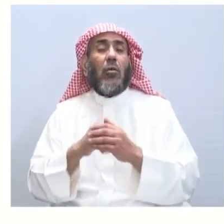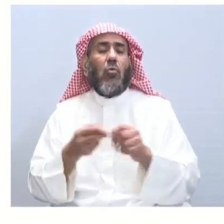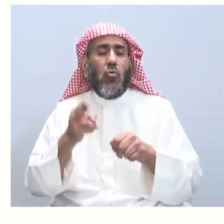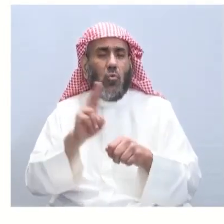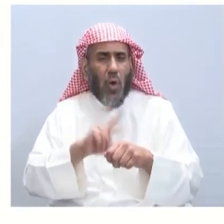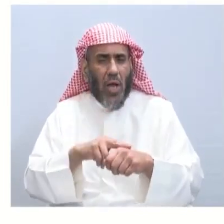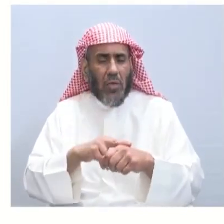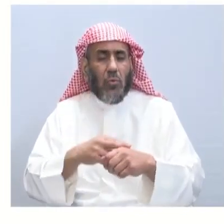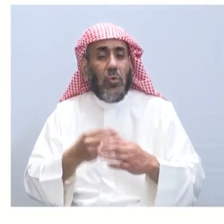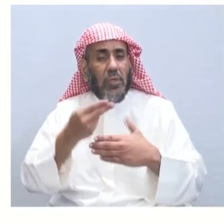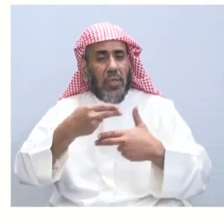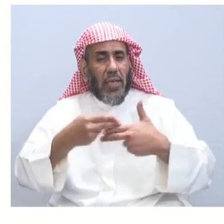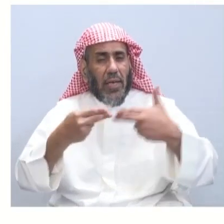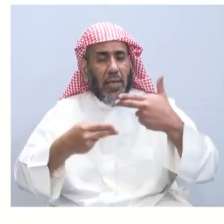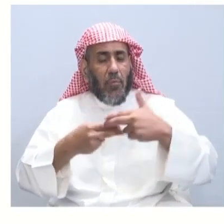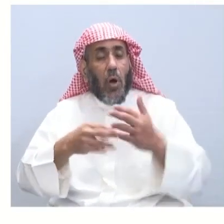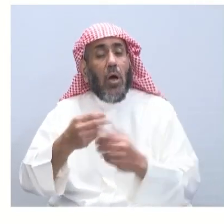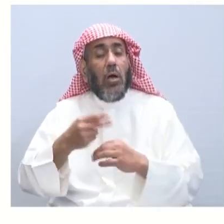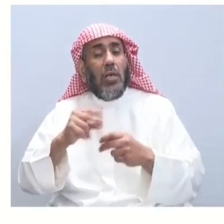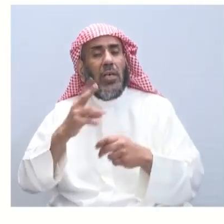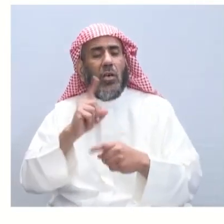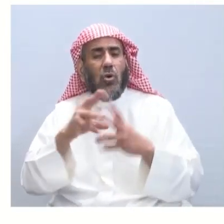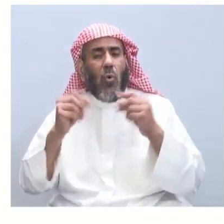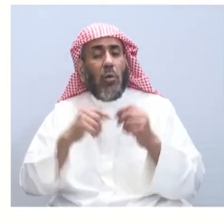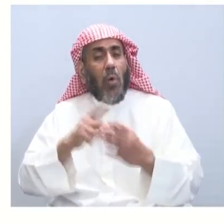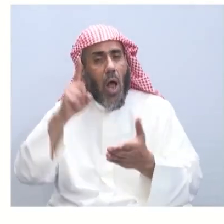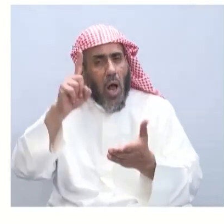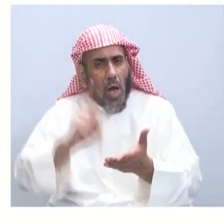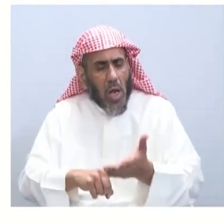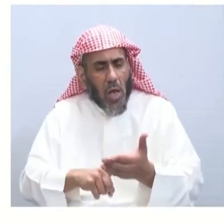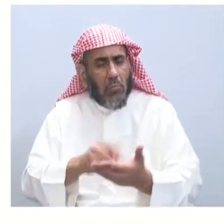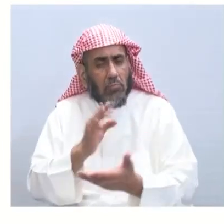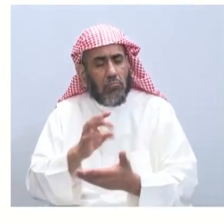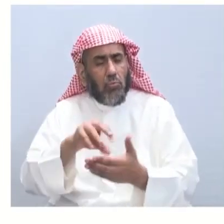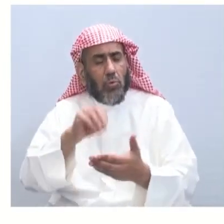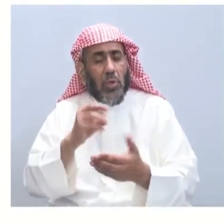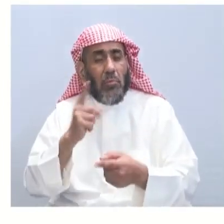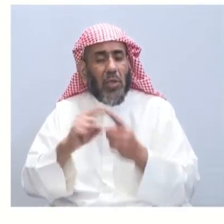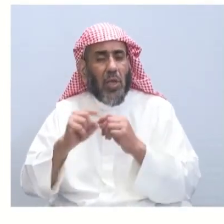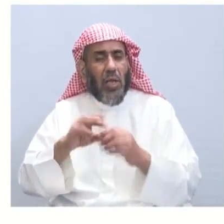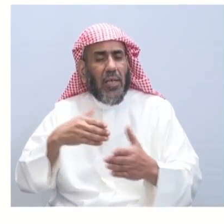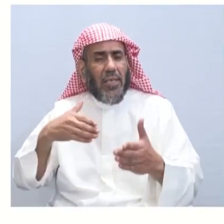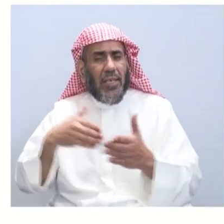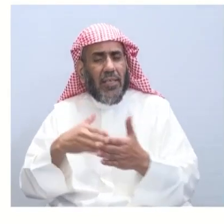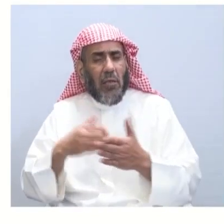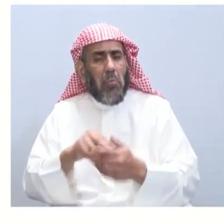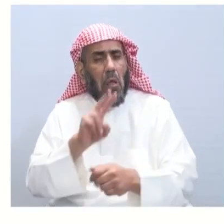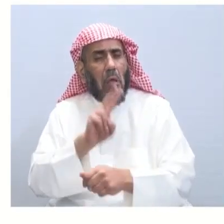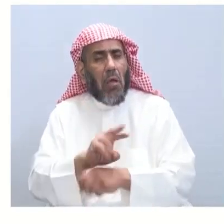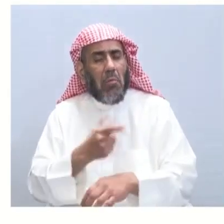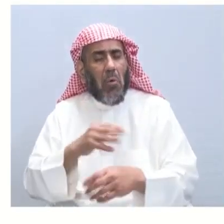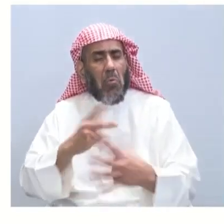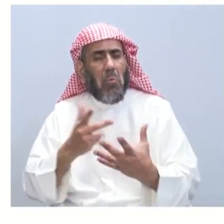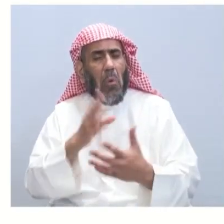بناؤها طبعا ولا بد ان تكون الروايه التاريخيه حقيقيه لانها تستمد من التاريخ حتى لا يعني يكذب مثلا او ياتي